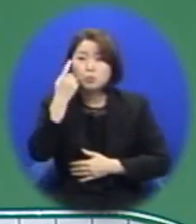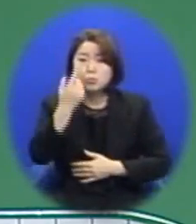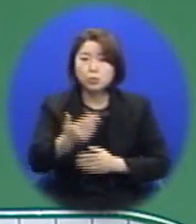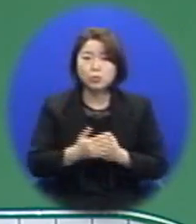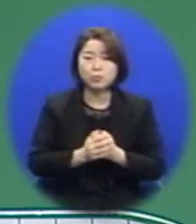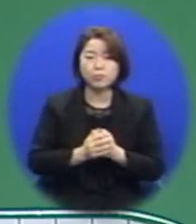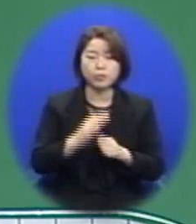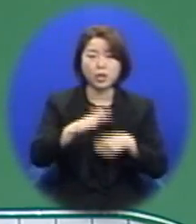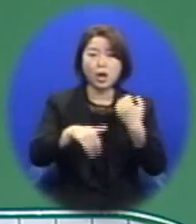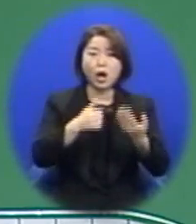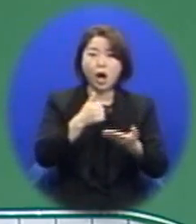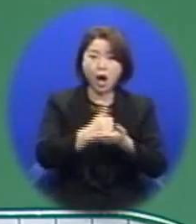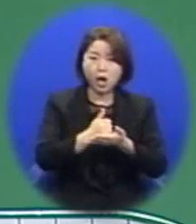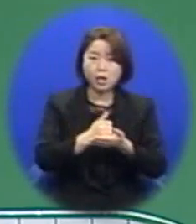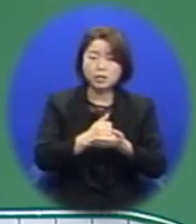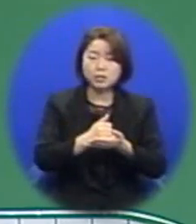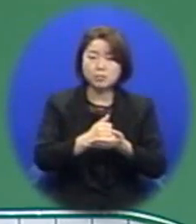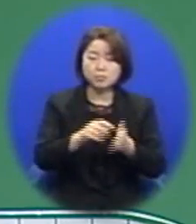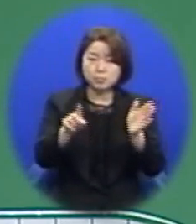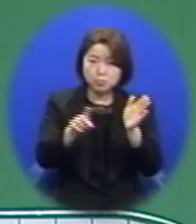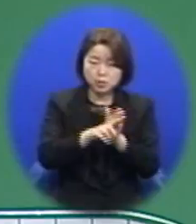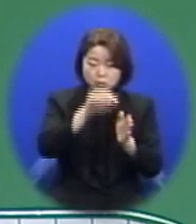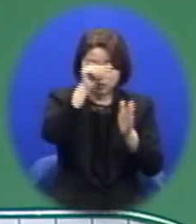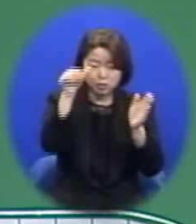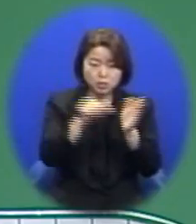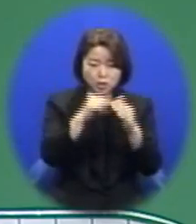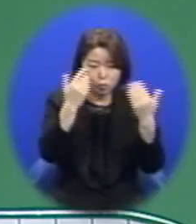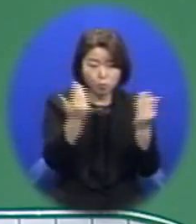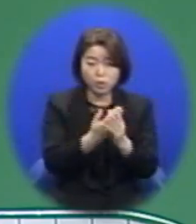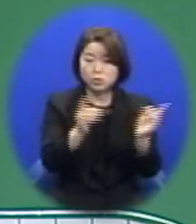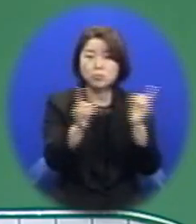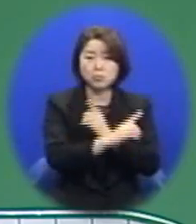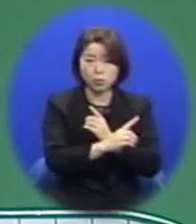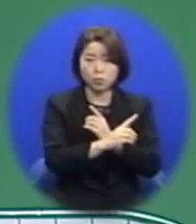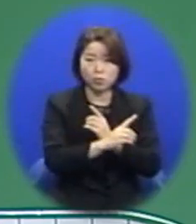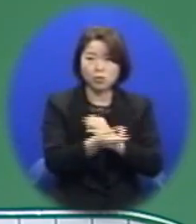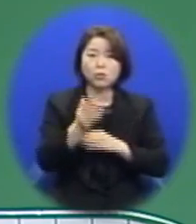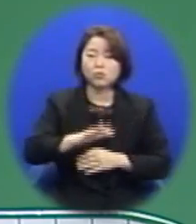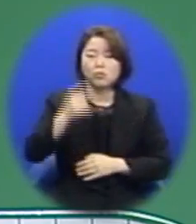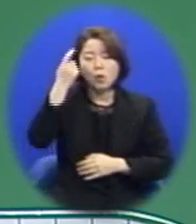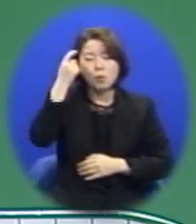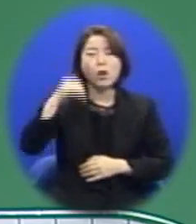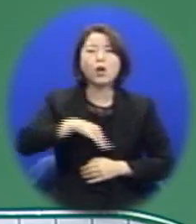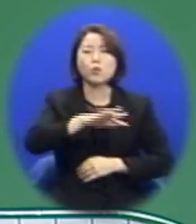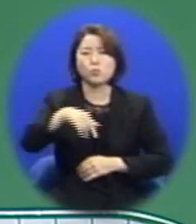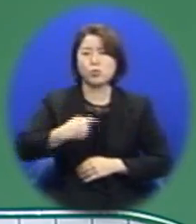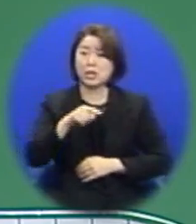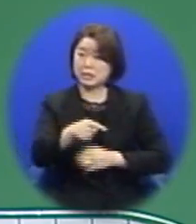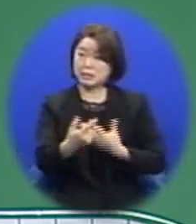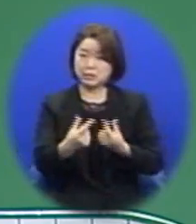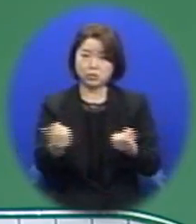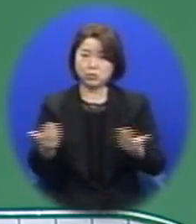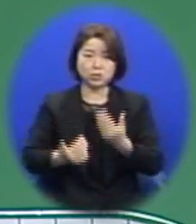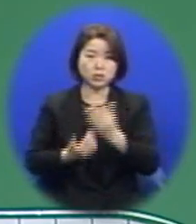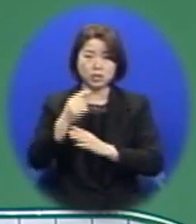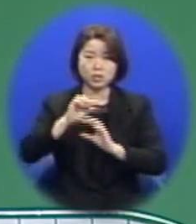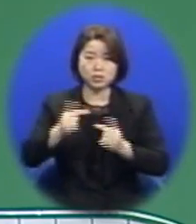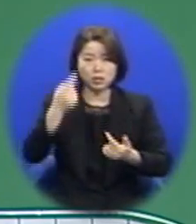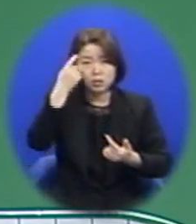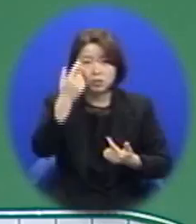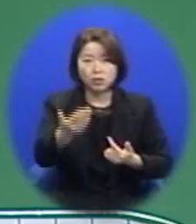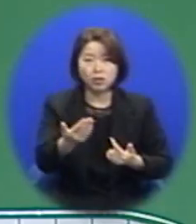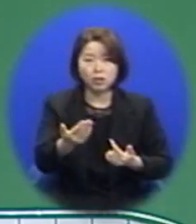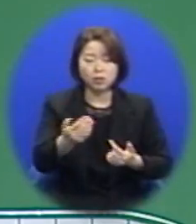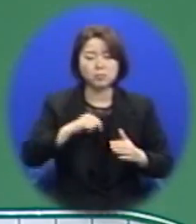것은 인생을 완전히 바꾸는 것인데 왜 우리에게는 그런 일이 일어나지 않지요? 하나님을 실제로는 안 믿는 것.